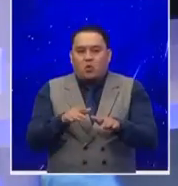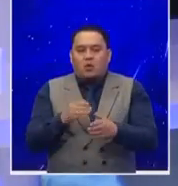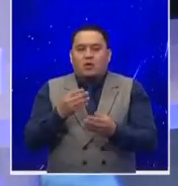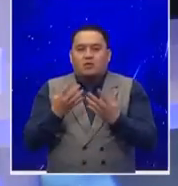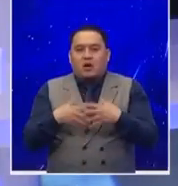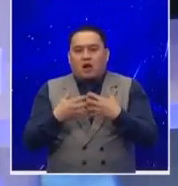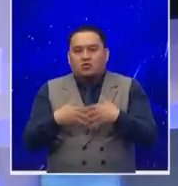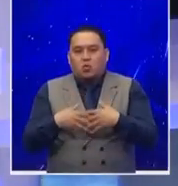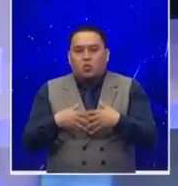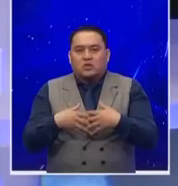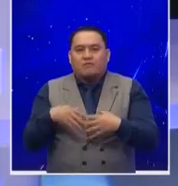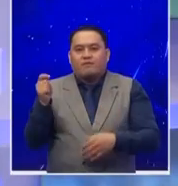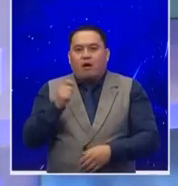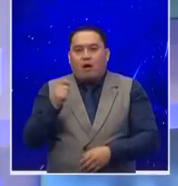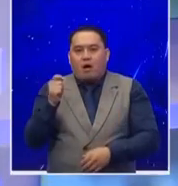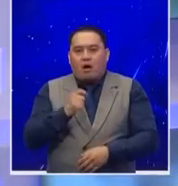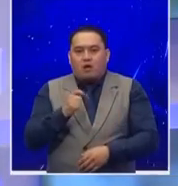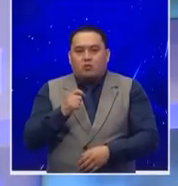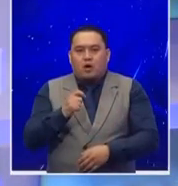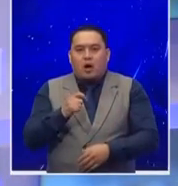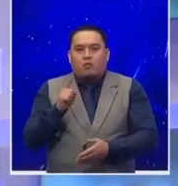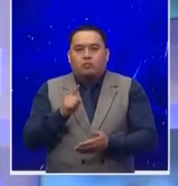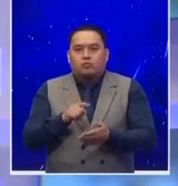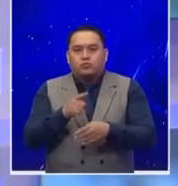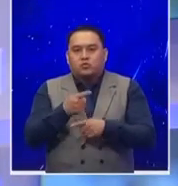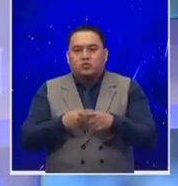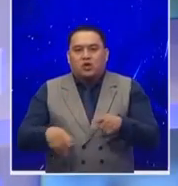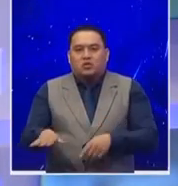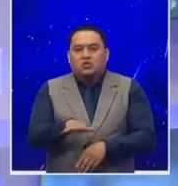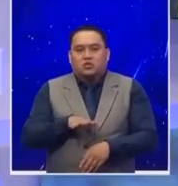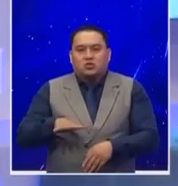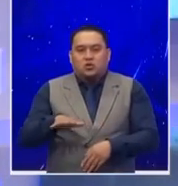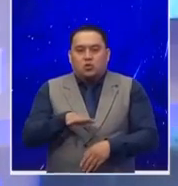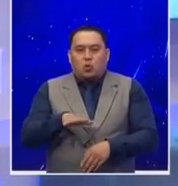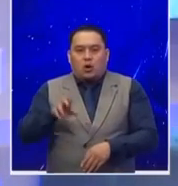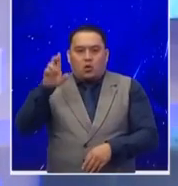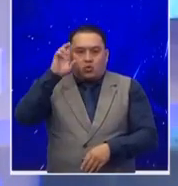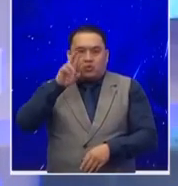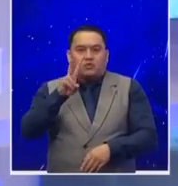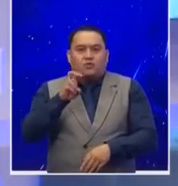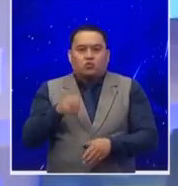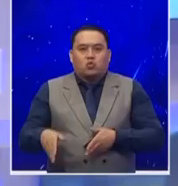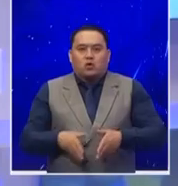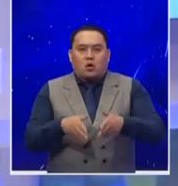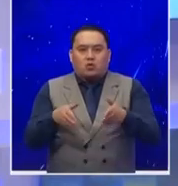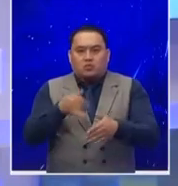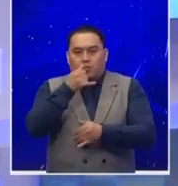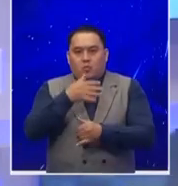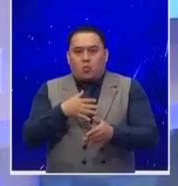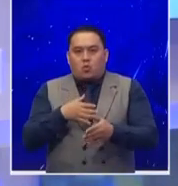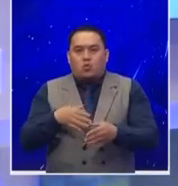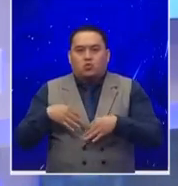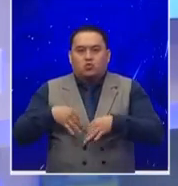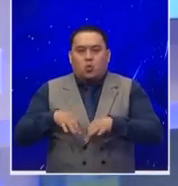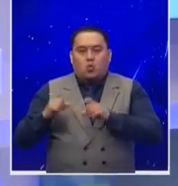расчетам синоптиков, к воскресенью белый ковер должен покрыть половину территории страны. Более 200 трасс оказались недоступными для